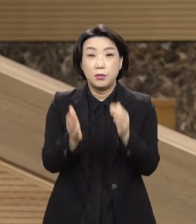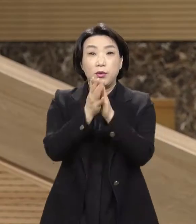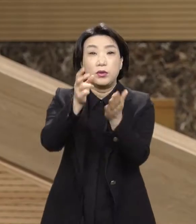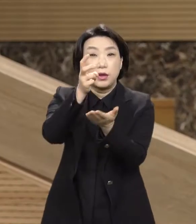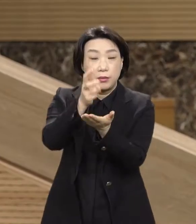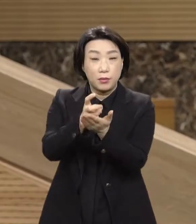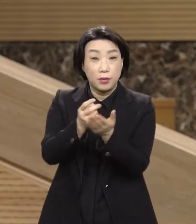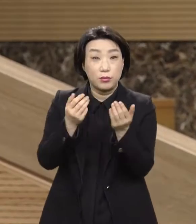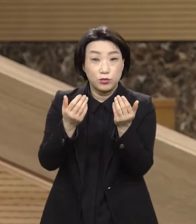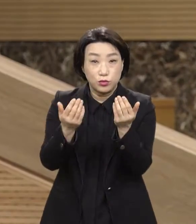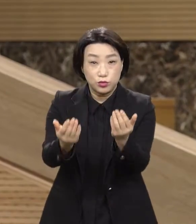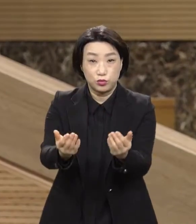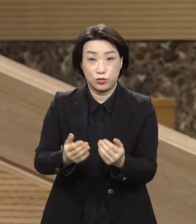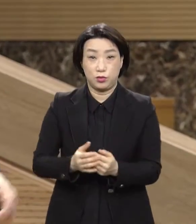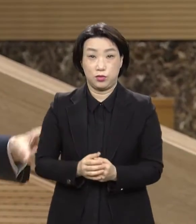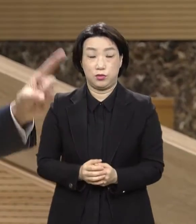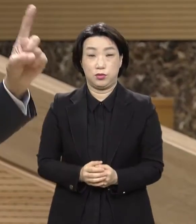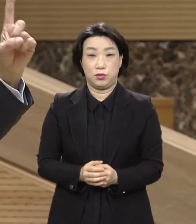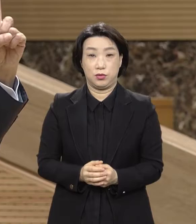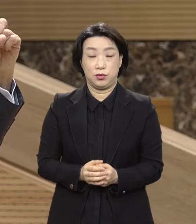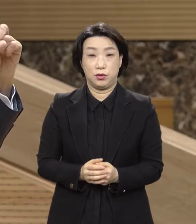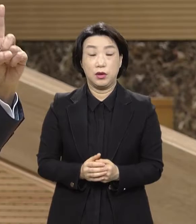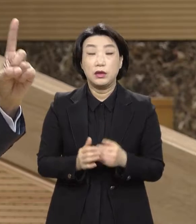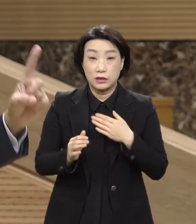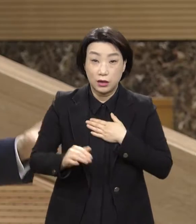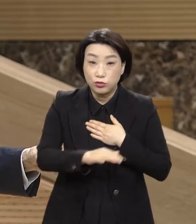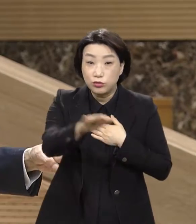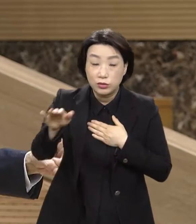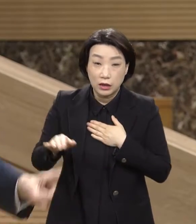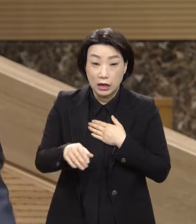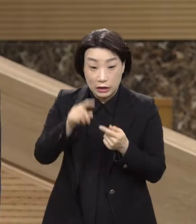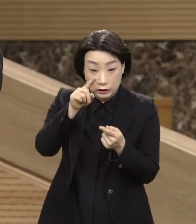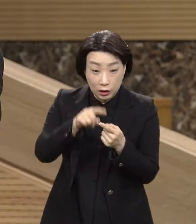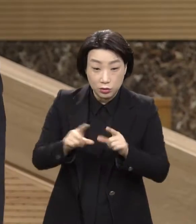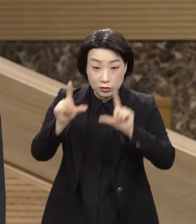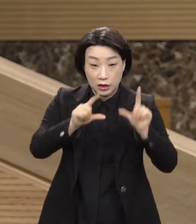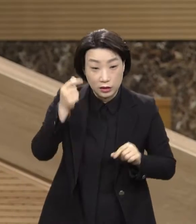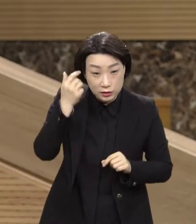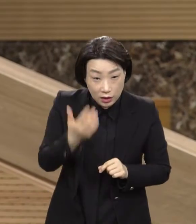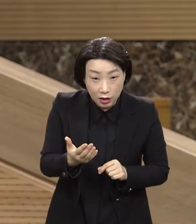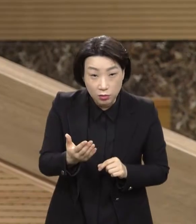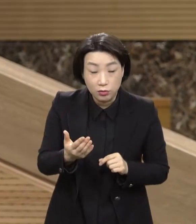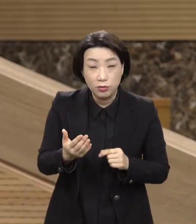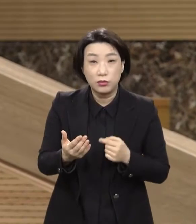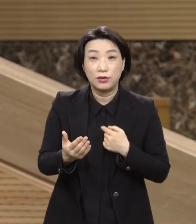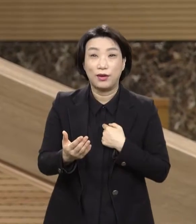율법을 통해서 네가 이렇게 살았느냐?